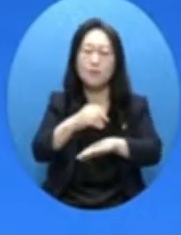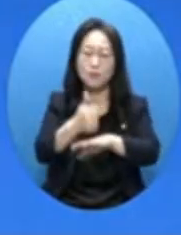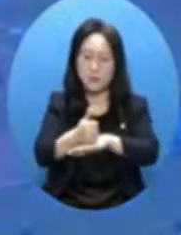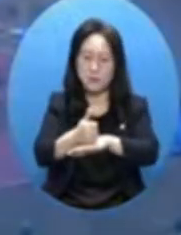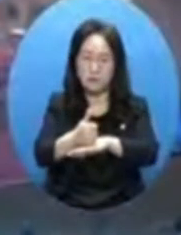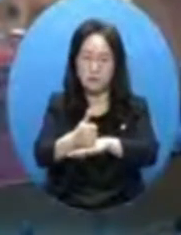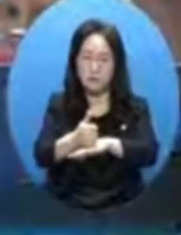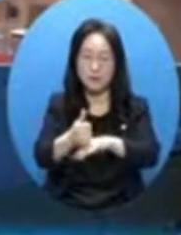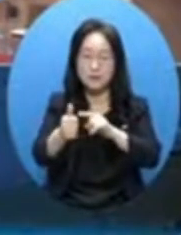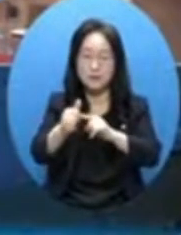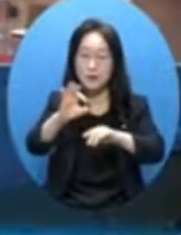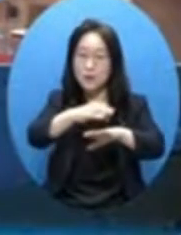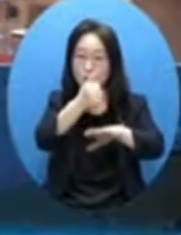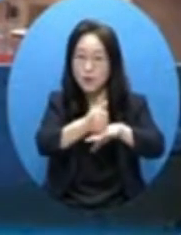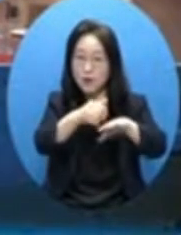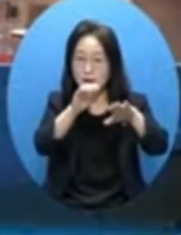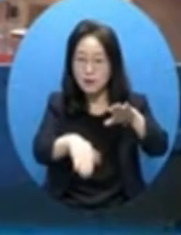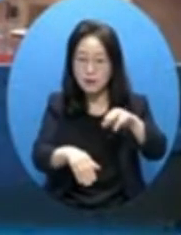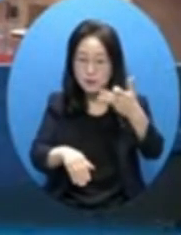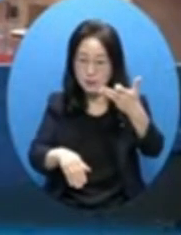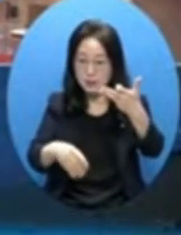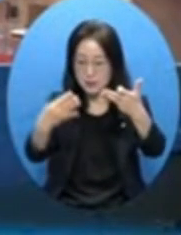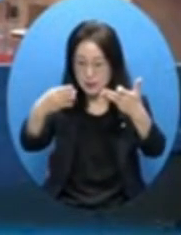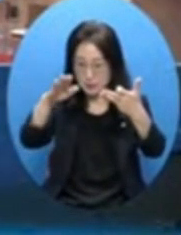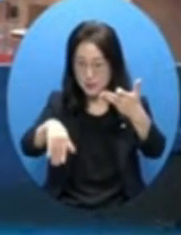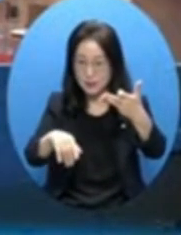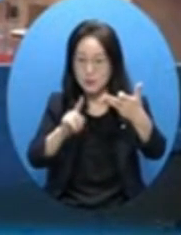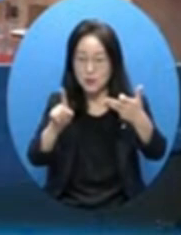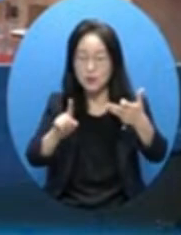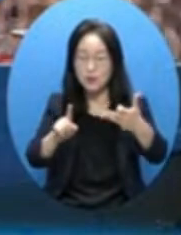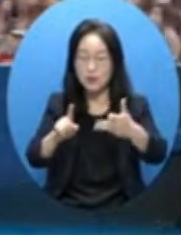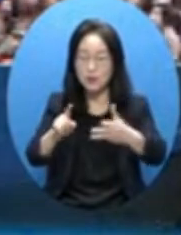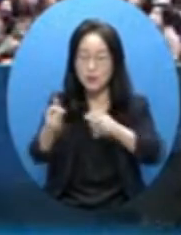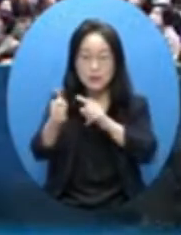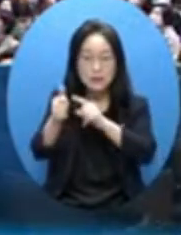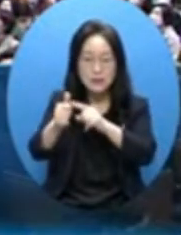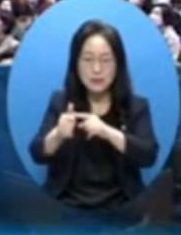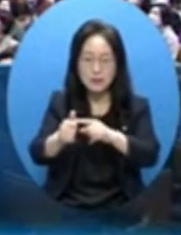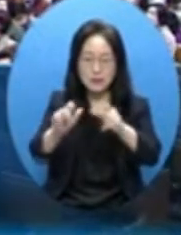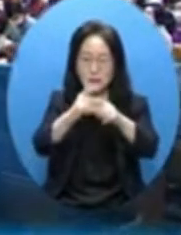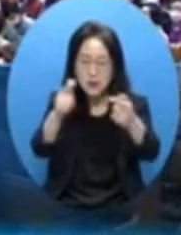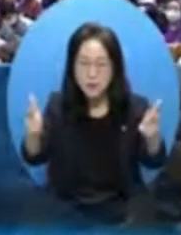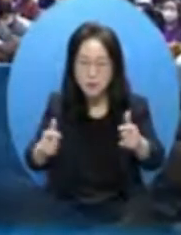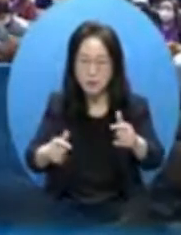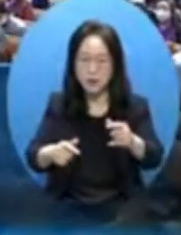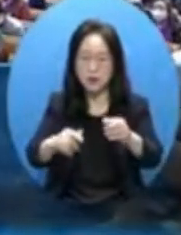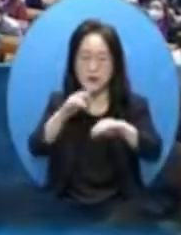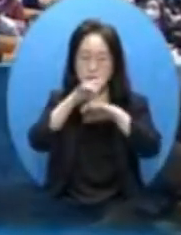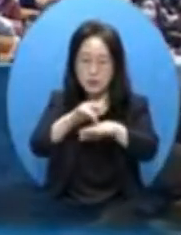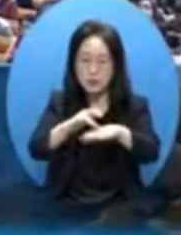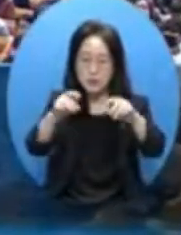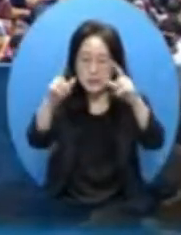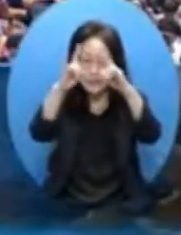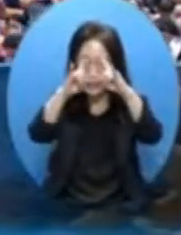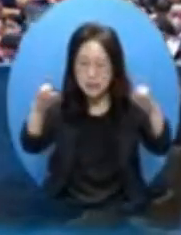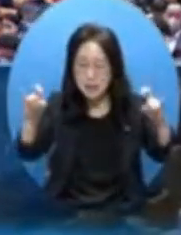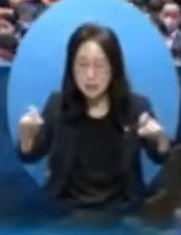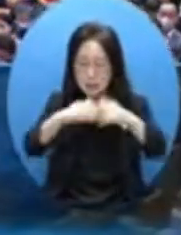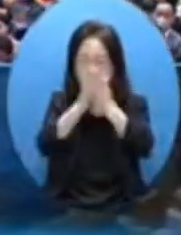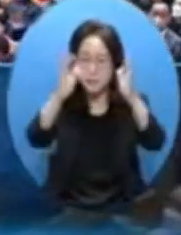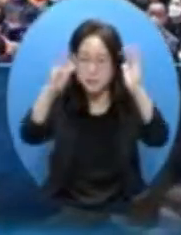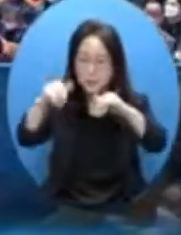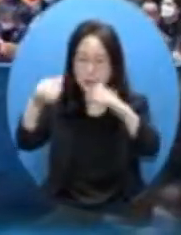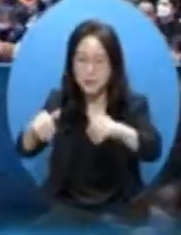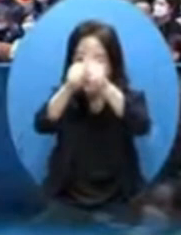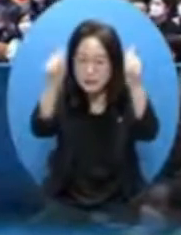열왕기하 18장 4절로 6절을 보면 이 같은 말씀이 나옵니다. 그가 여러 산당들을 제거하며 주상을 깨뜨리며 아세라